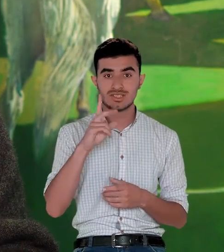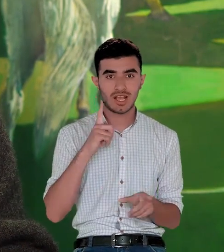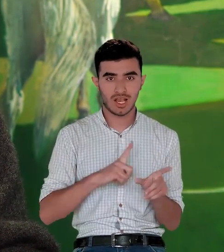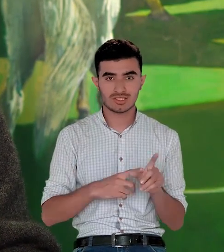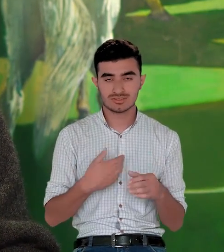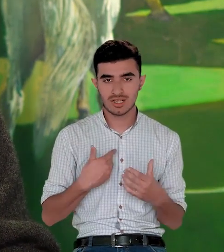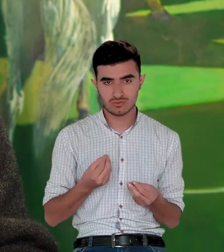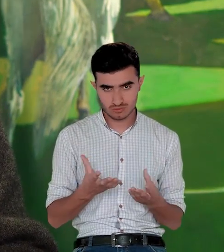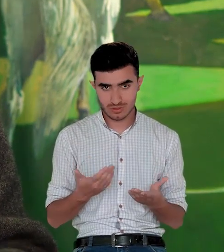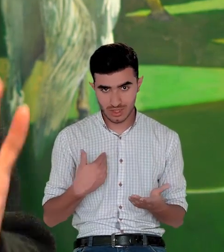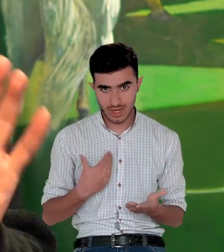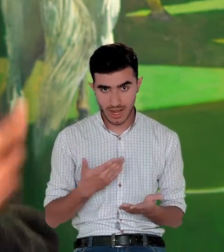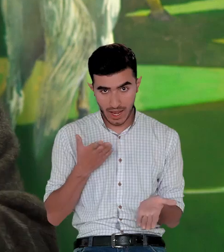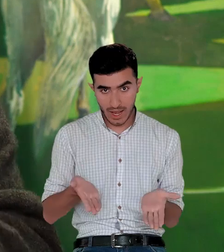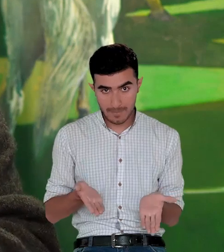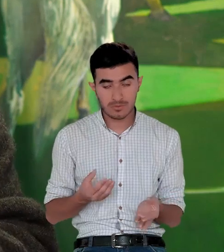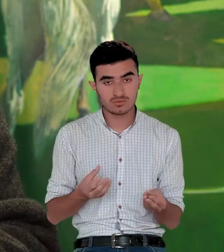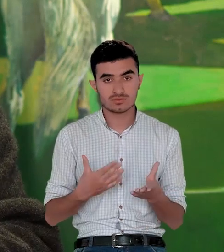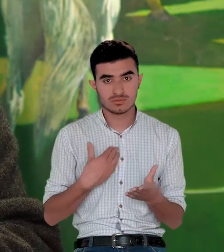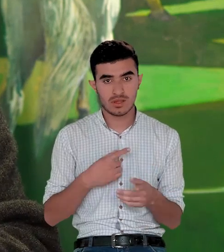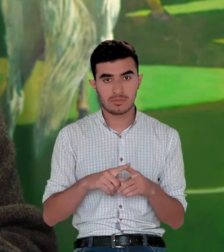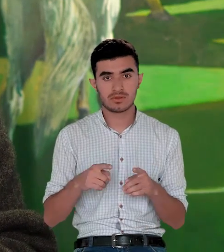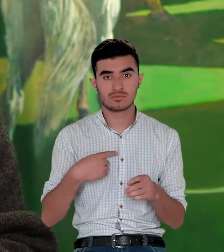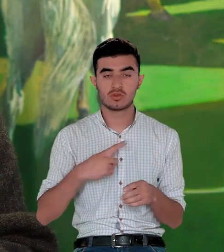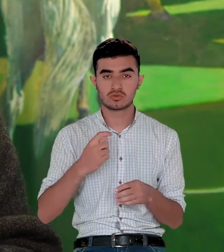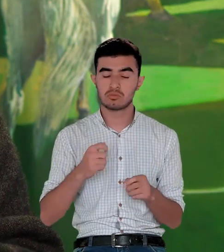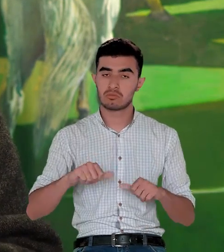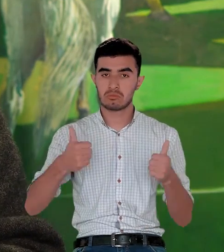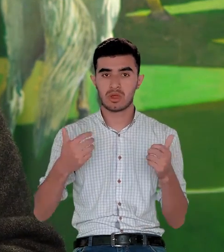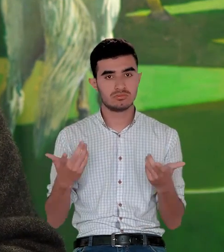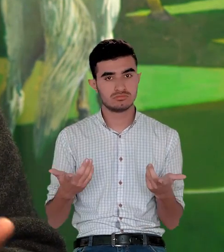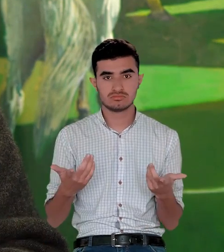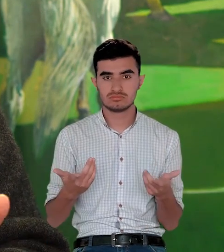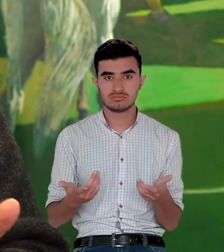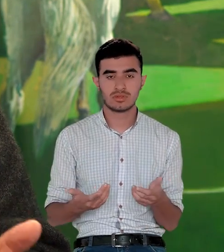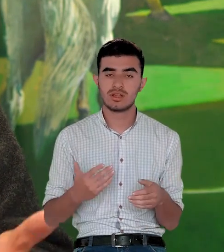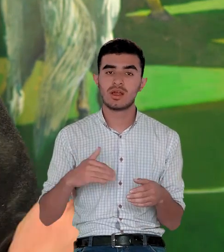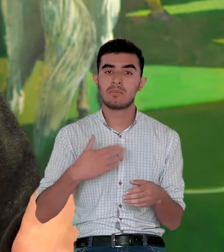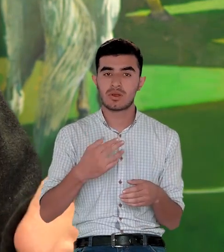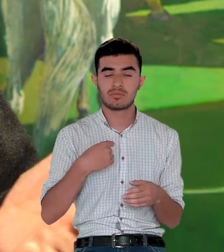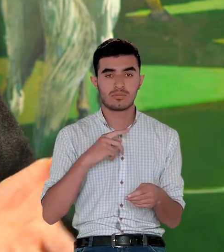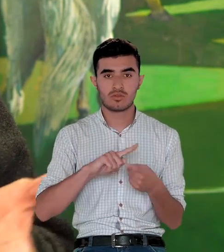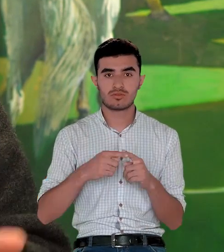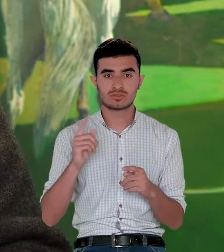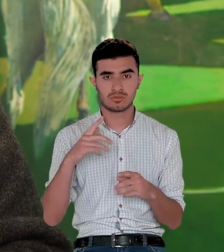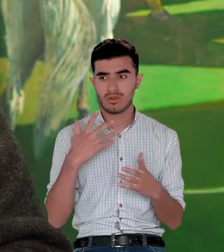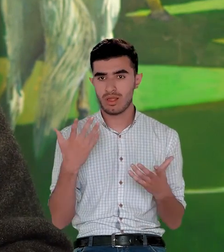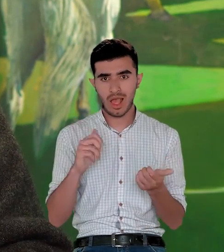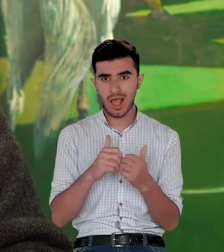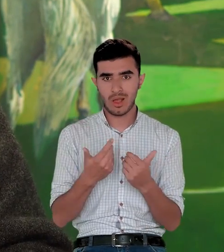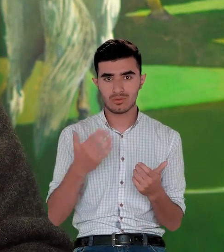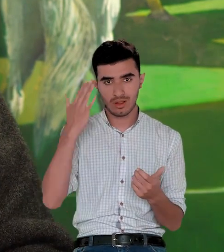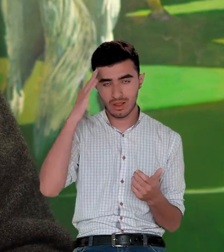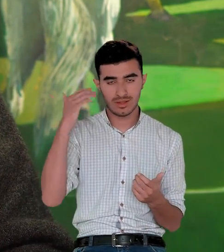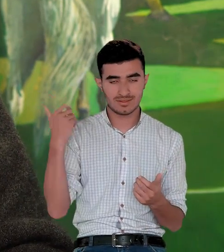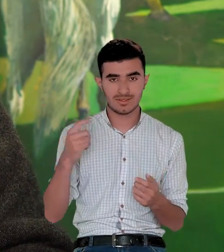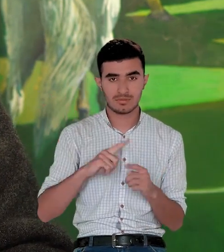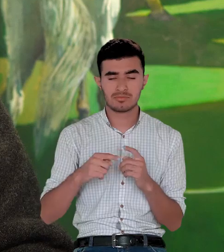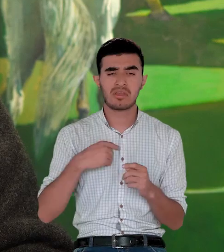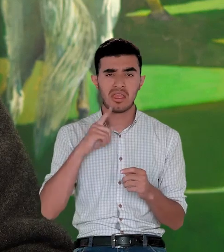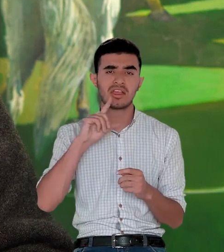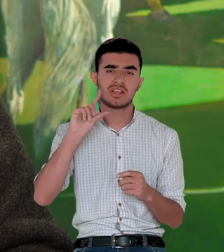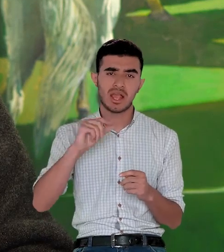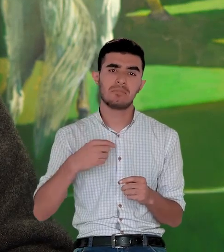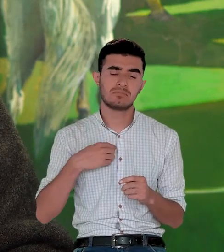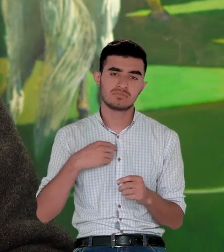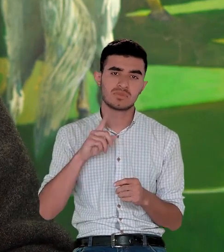جانا. ساری کلاس ایسے گھوم گئی کہ یہ کیسے کیا ہو گیا کہ ان کو سیکنڈ ایئر میں یہاں